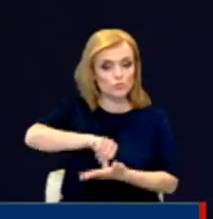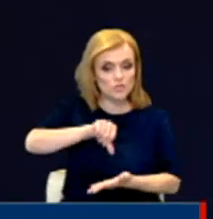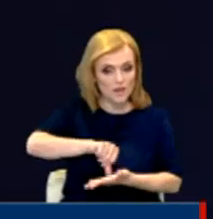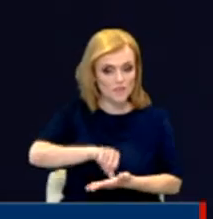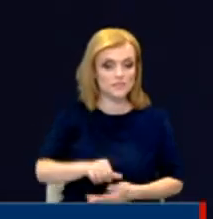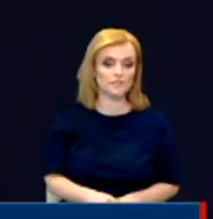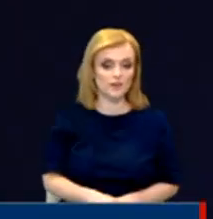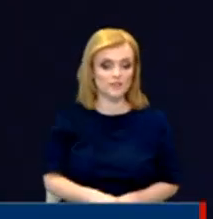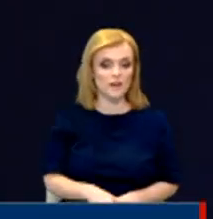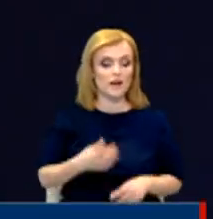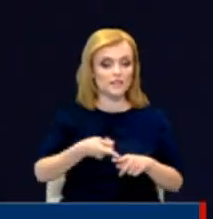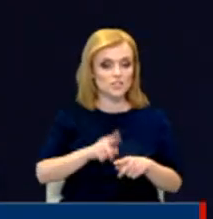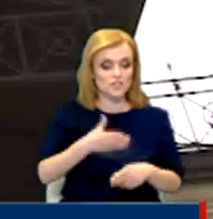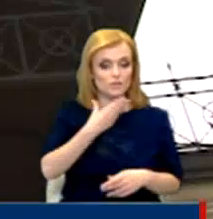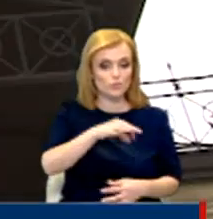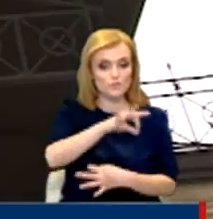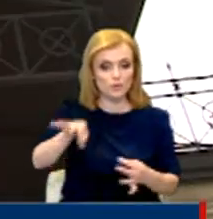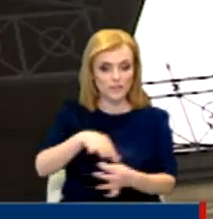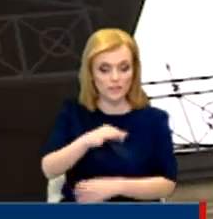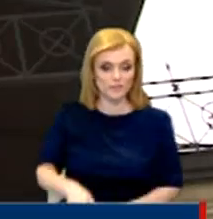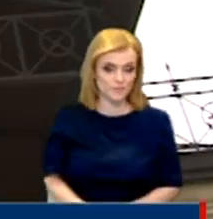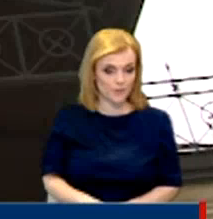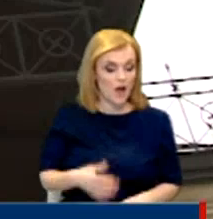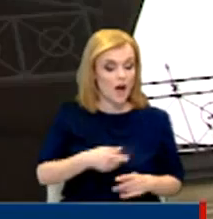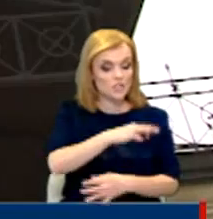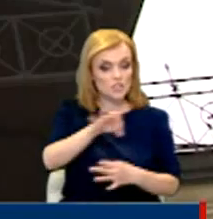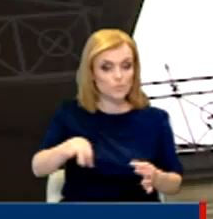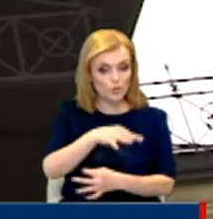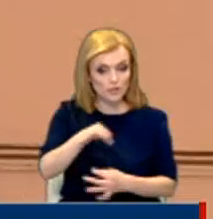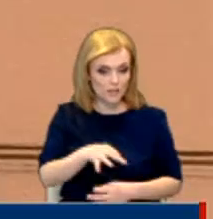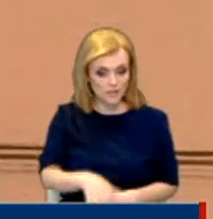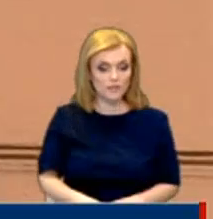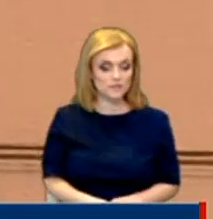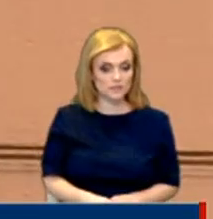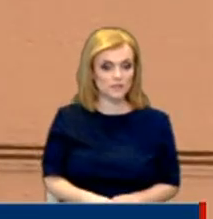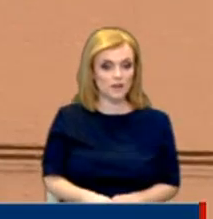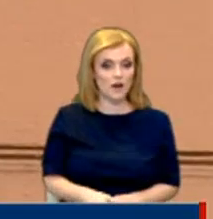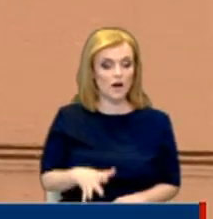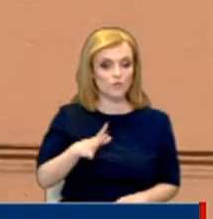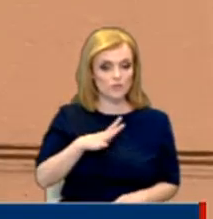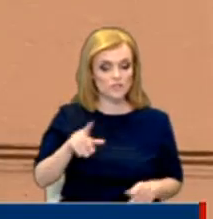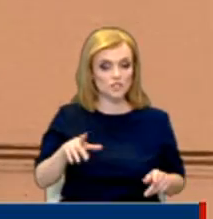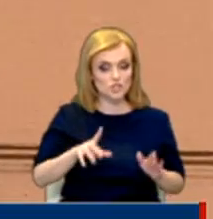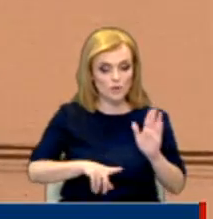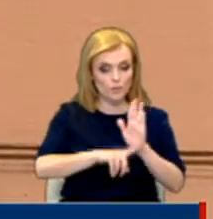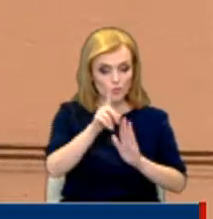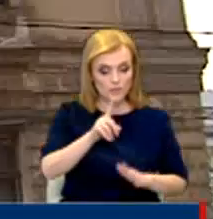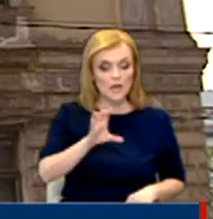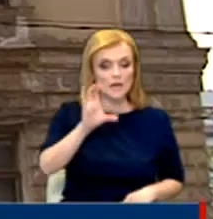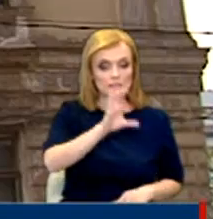potuto anche sperimentare di persona. Proiectul Suport pentru promovarea patrimoniului cultural a fost lansat în